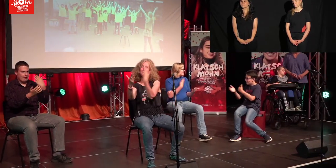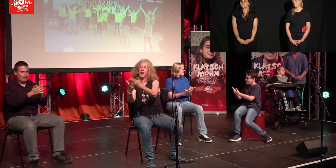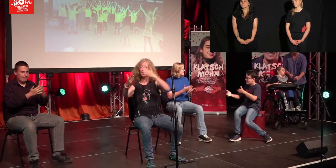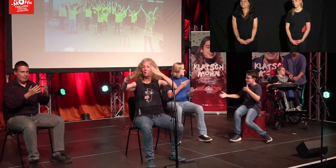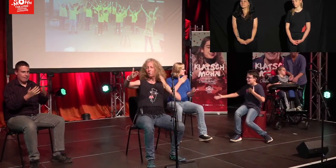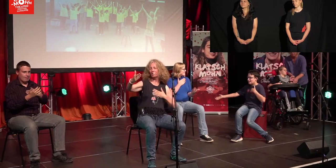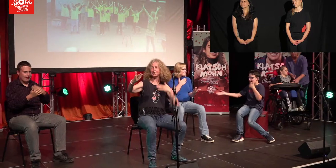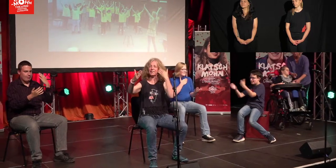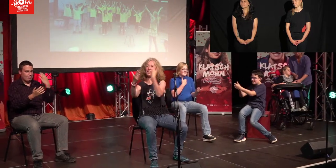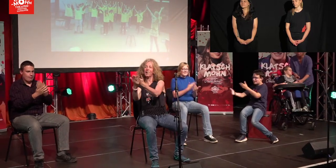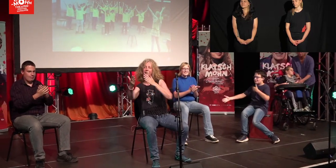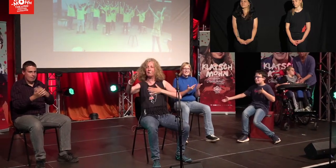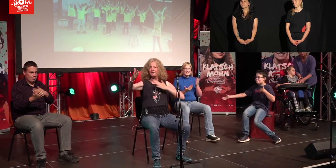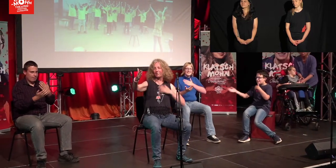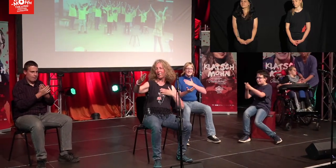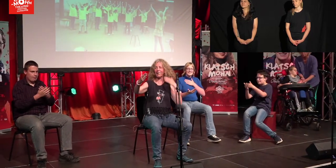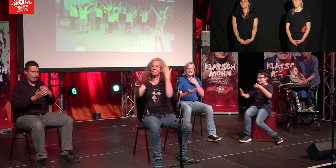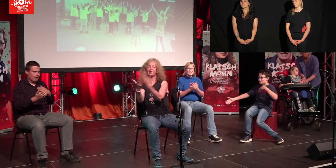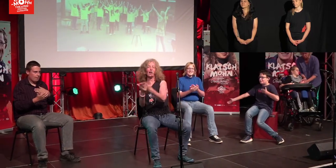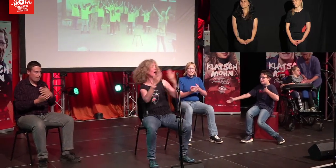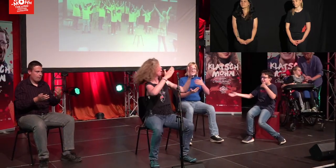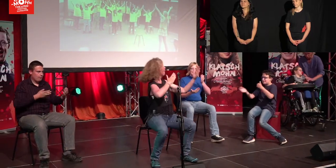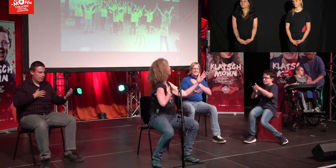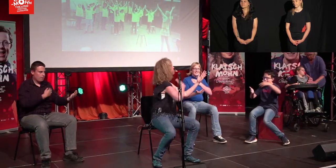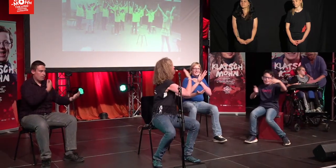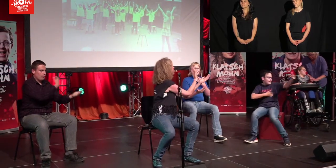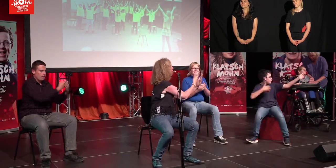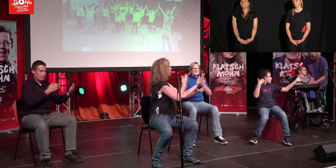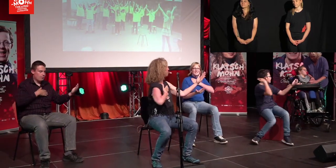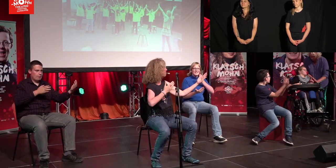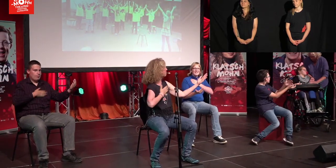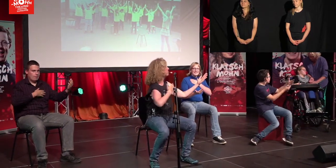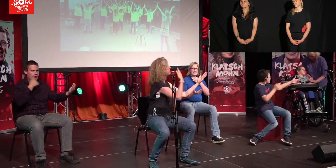m-ba. Und die andere Seite.